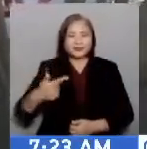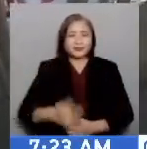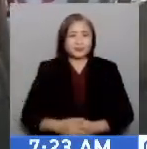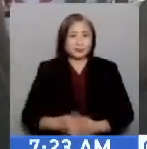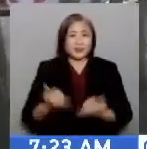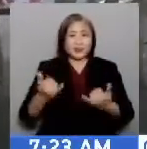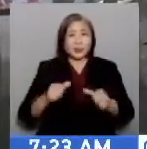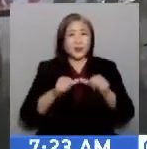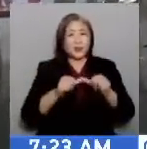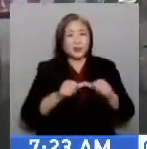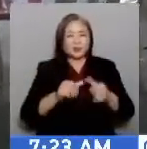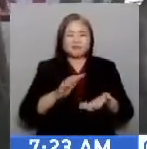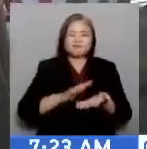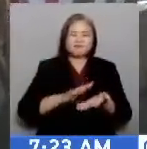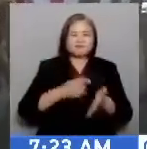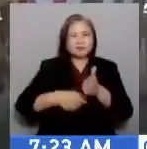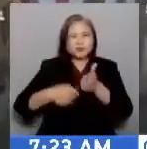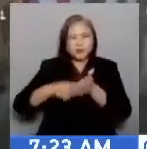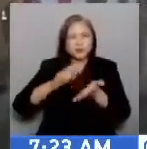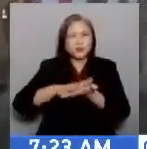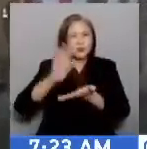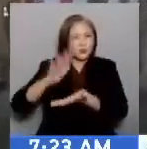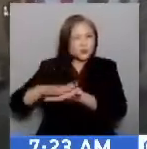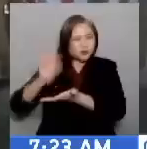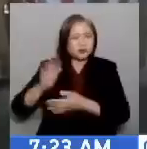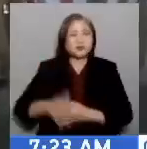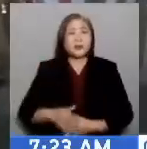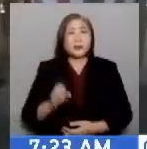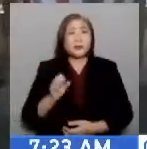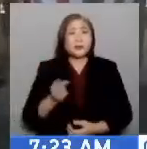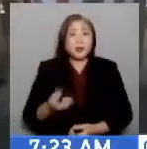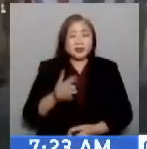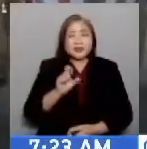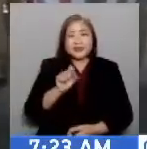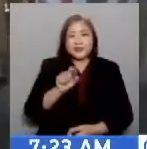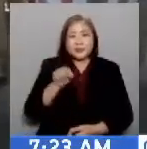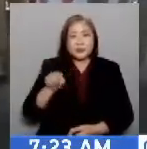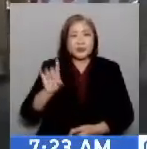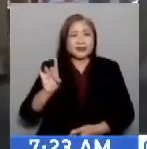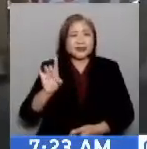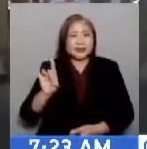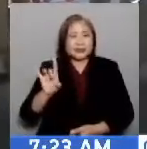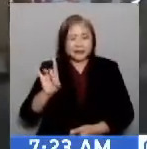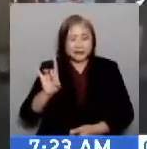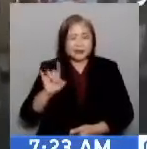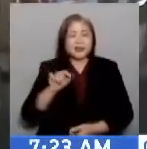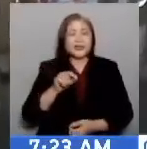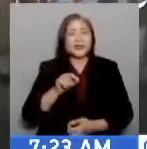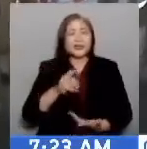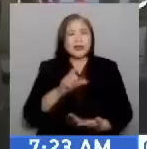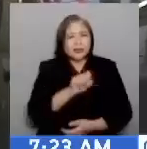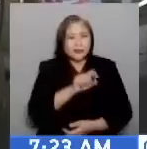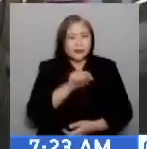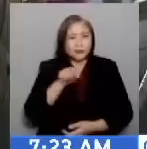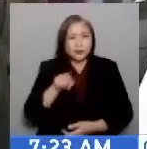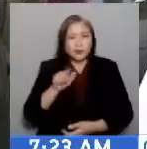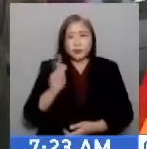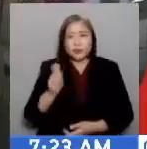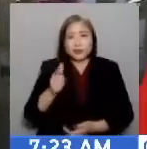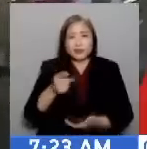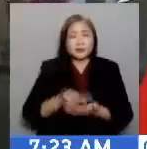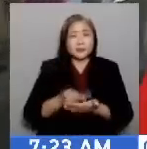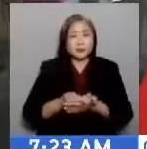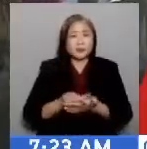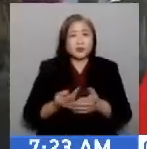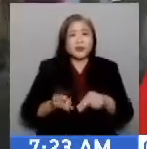ng LPG. Naglalaro ho sa 11 pesos and 18 centavos hanggang 11 pesos and 20 centavos ang dagdag sa kada kilo